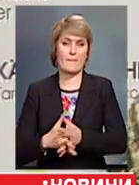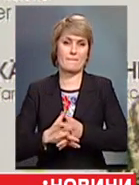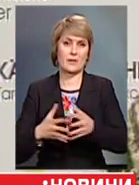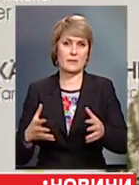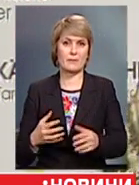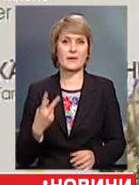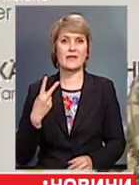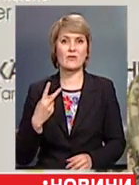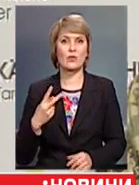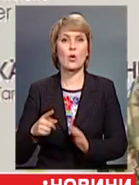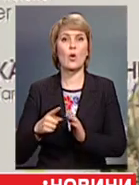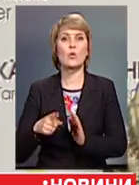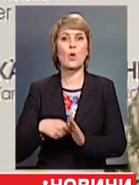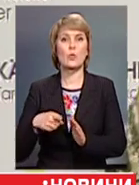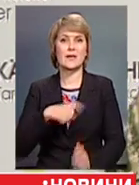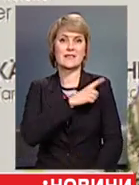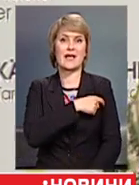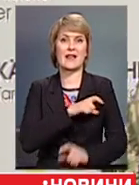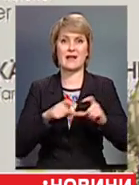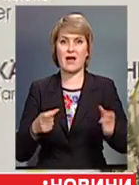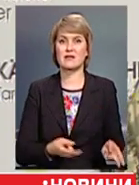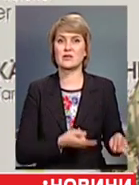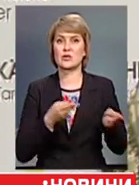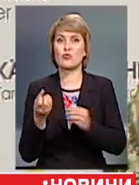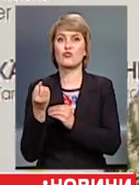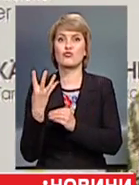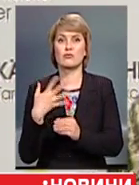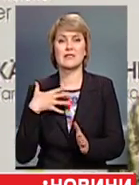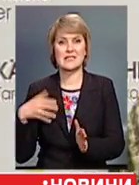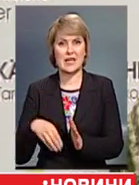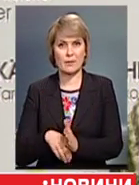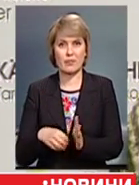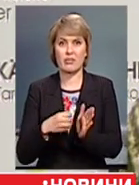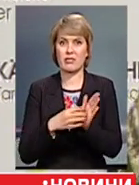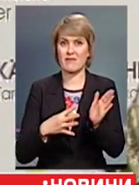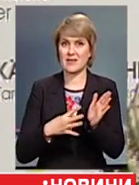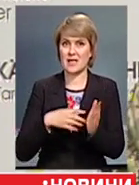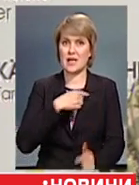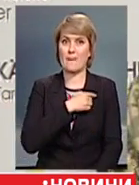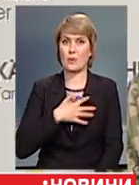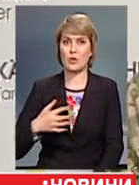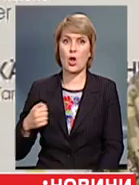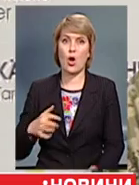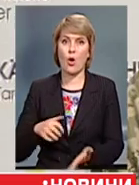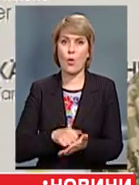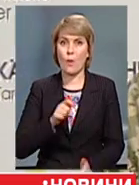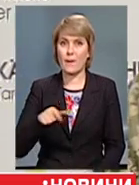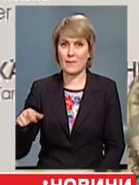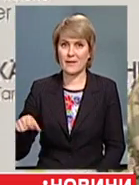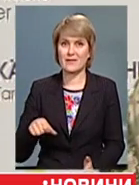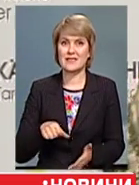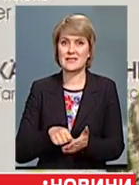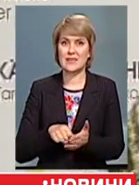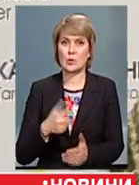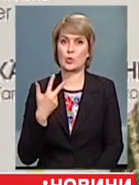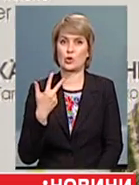двох донецьких лікарень доставлено 14 загиблих та 19 поранених окупантів зі складу одразу